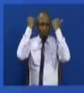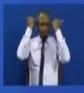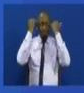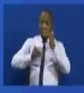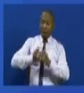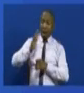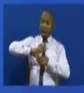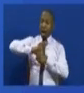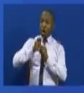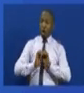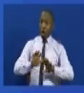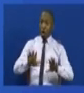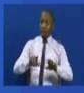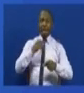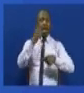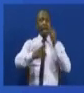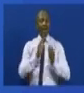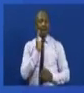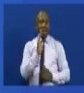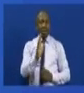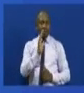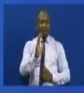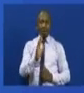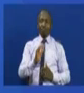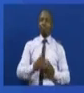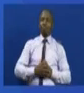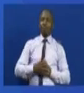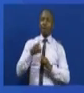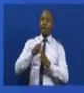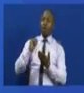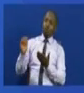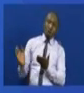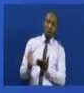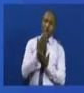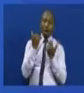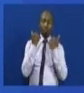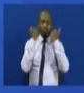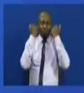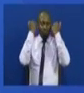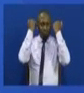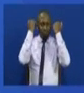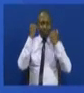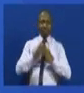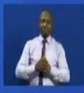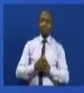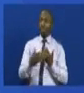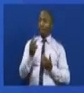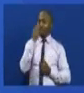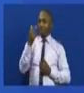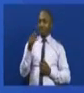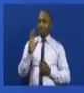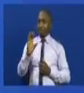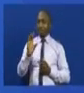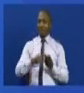ya COVID-19 uendelee na zoezi la kujifukiza ili uondoe pia msongo wa mawazo. Mtazamaji wa TBC Aridhio, bila